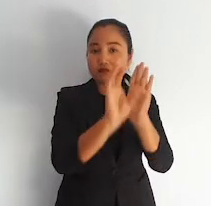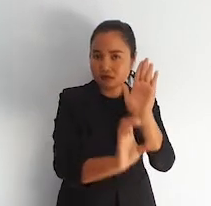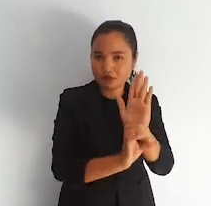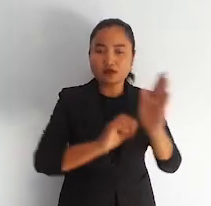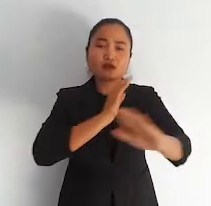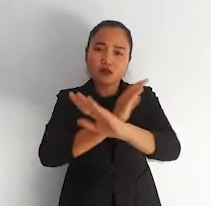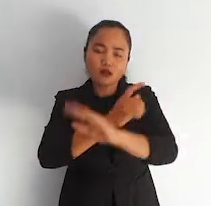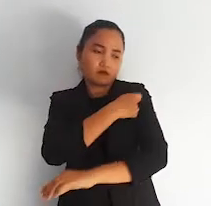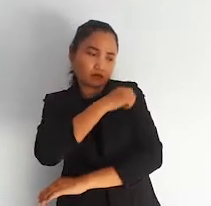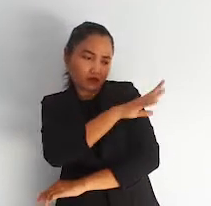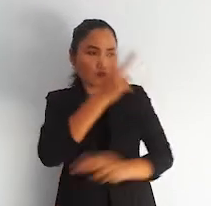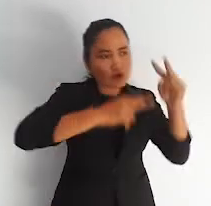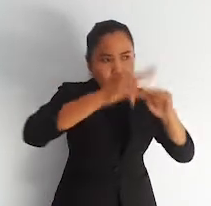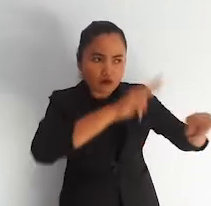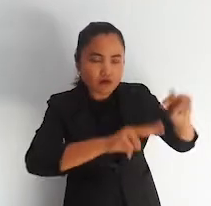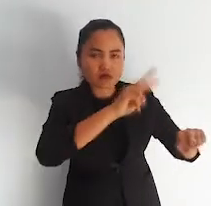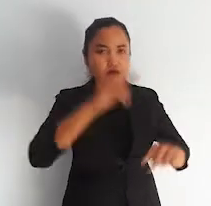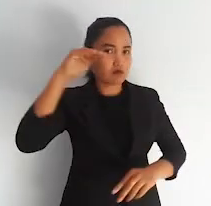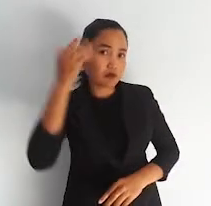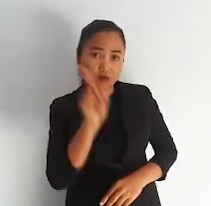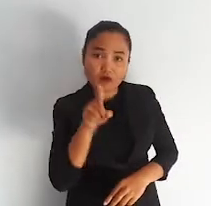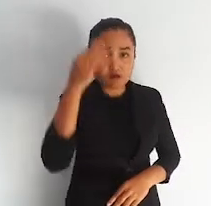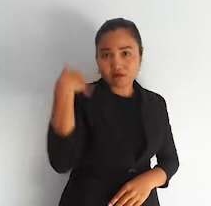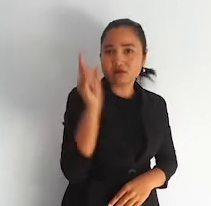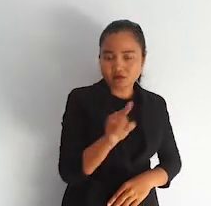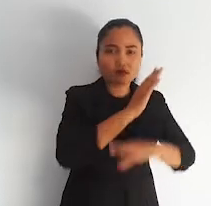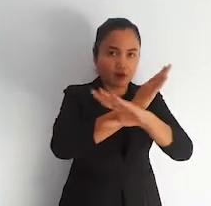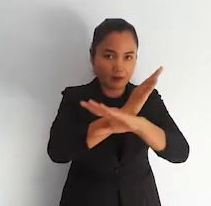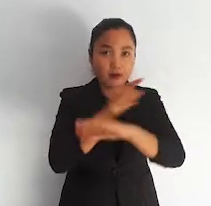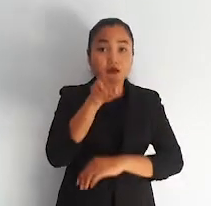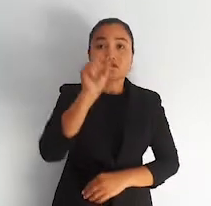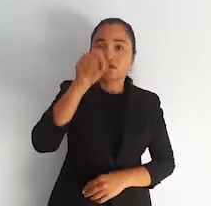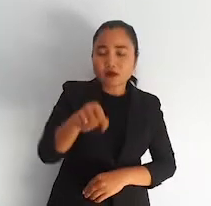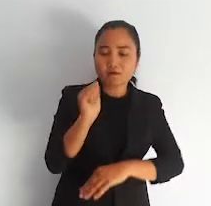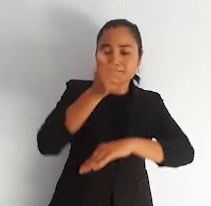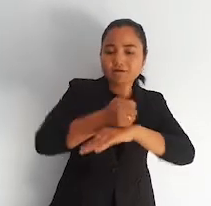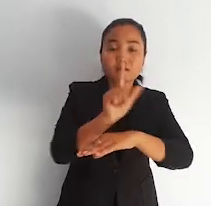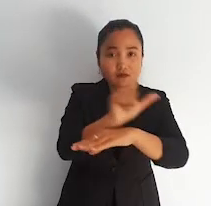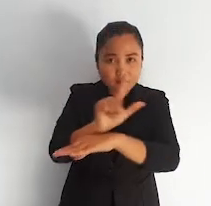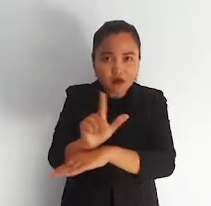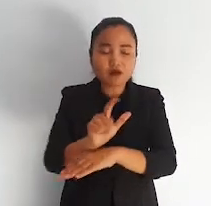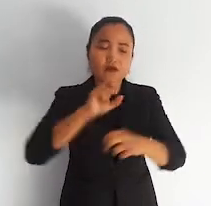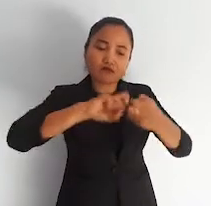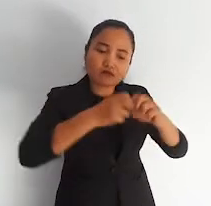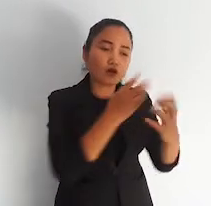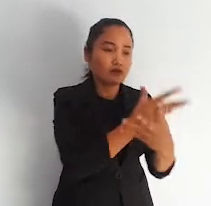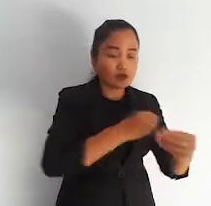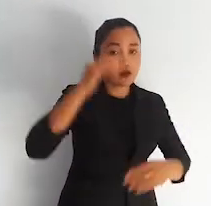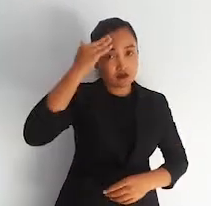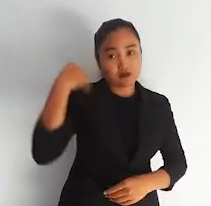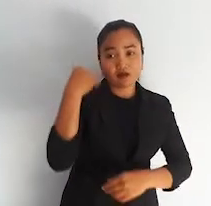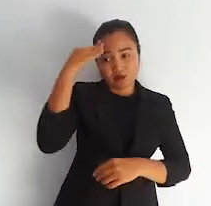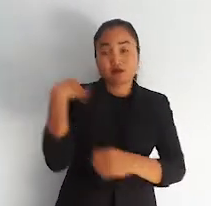នរើសអើងក៏ដូចជាអនុវត្តតាមបទដ្ឋាននៃការប្រតិបត្តិអាចសម្រាប់អាជីវកម្មក្នុងការដោះស្រាយការរើសអើងប្រឆាំងស្ត្រី